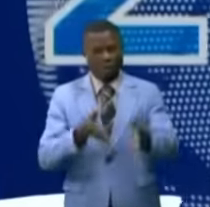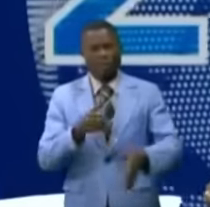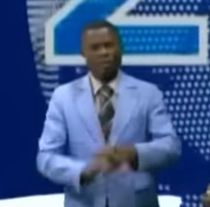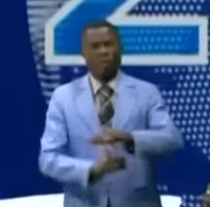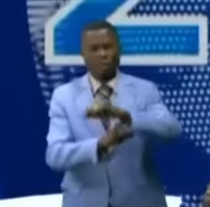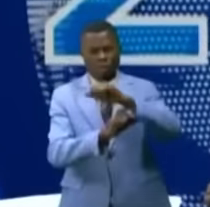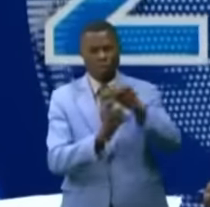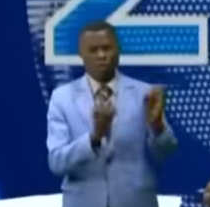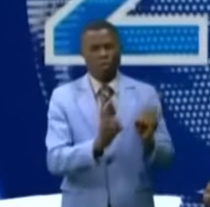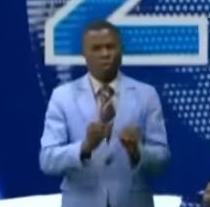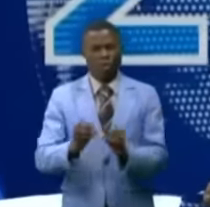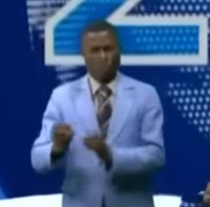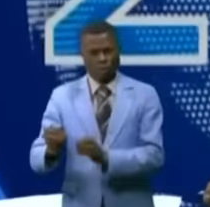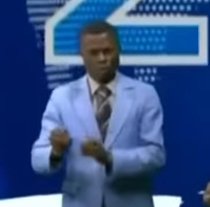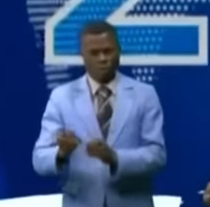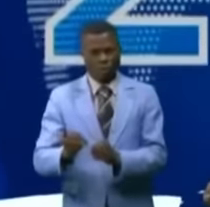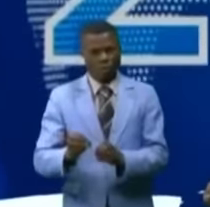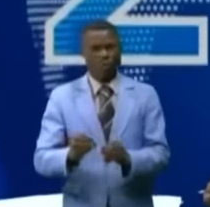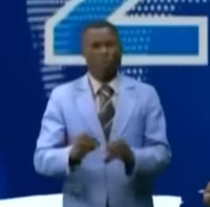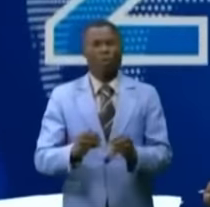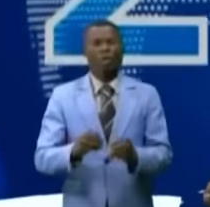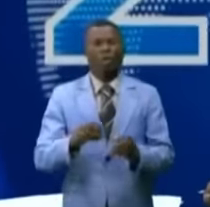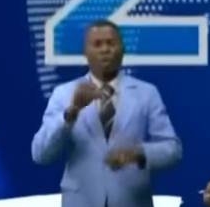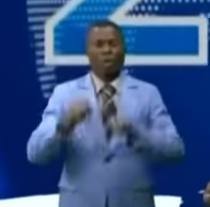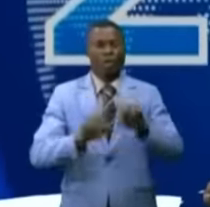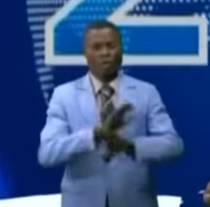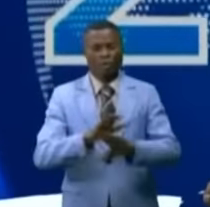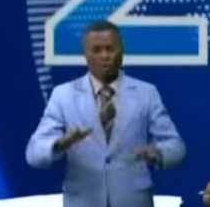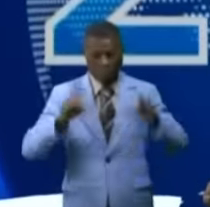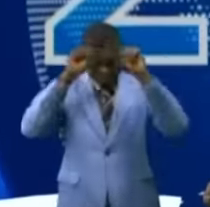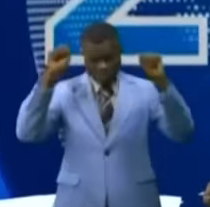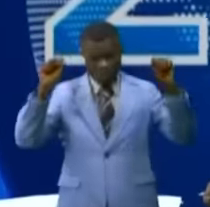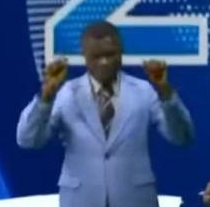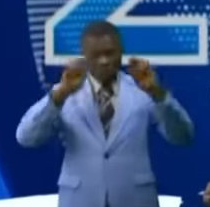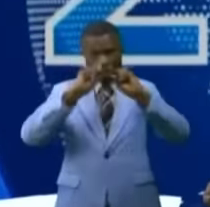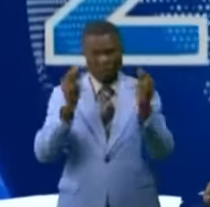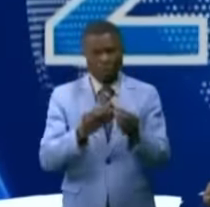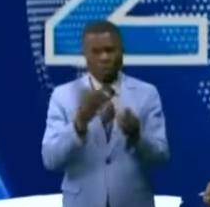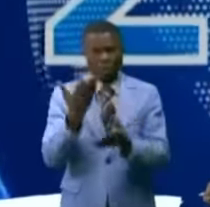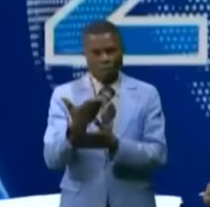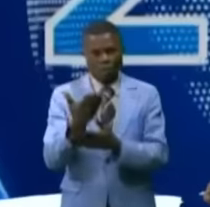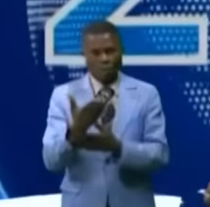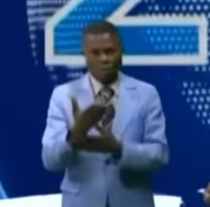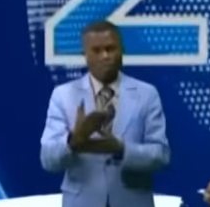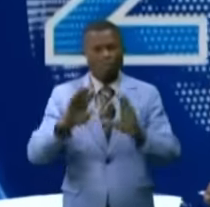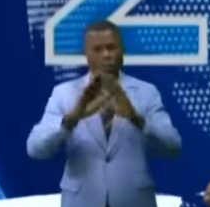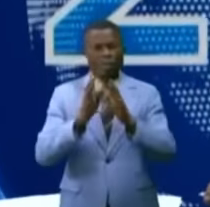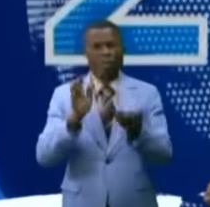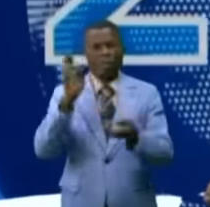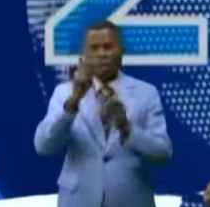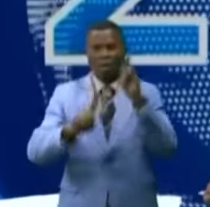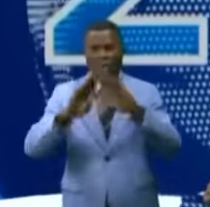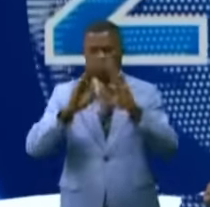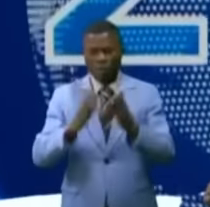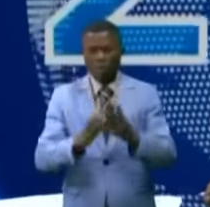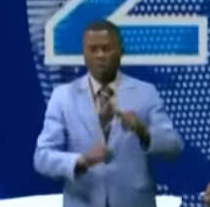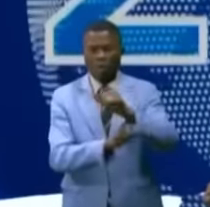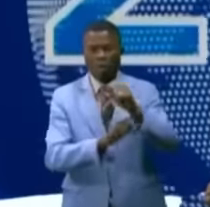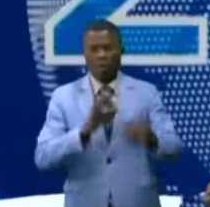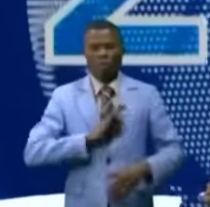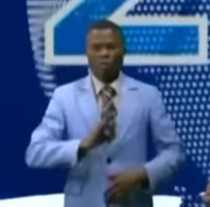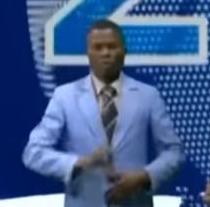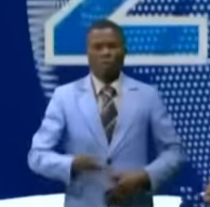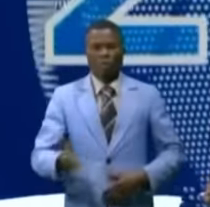soutien a été organisée. Fini le Koto. Le président de cette structure invite les Anamongo à soutenir le chef de l'État,